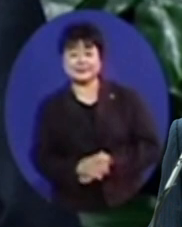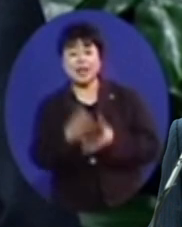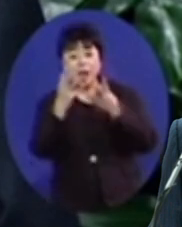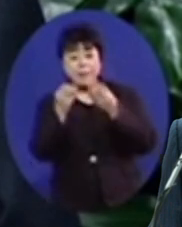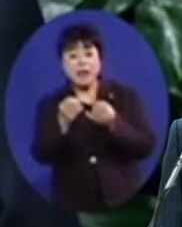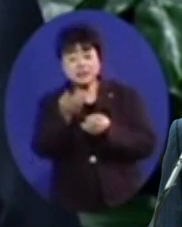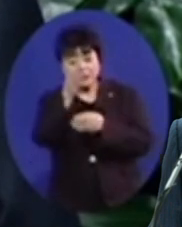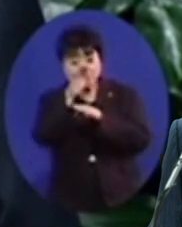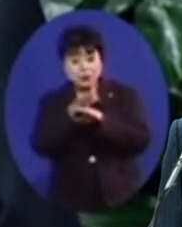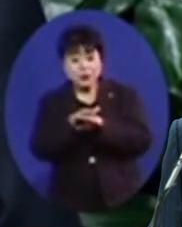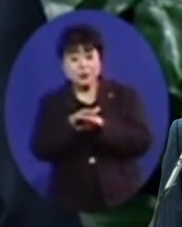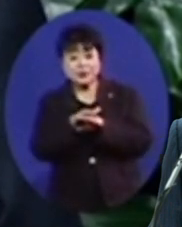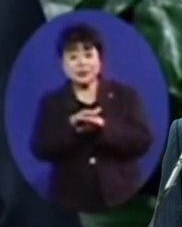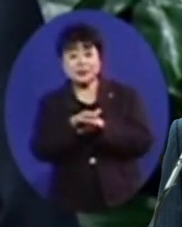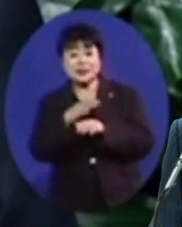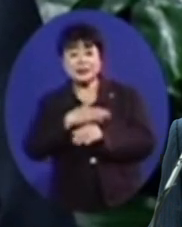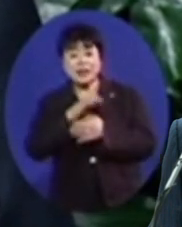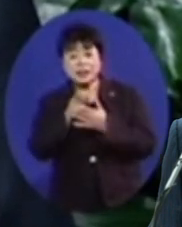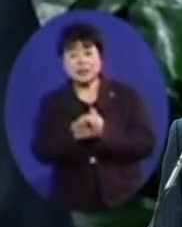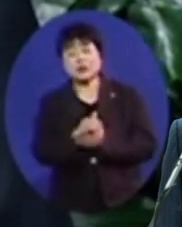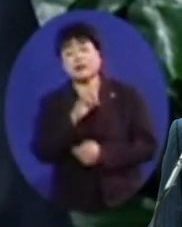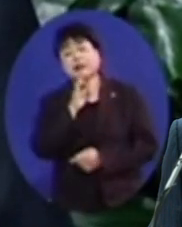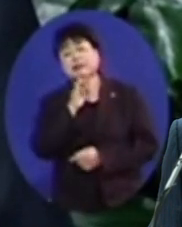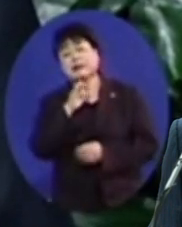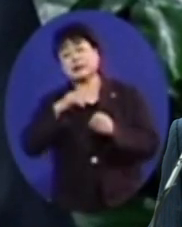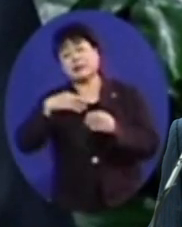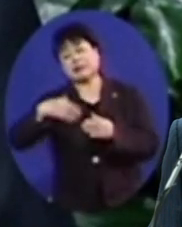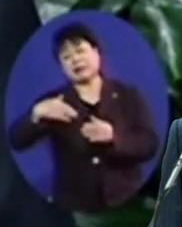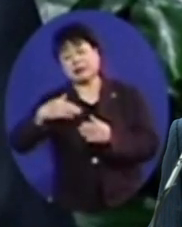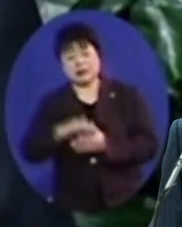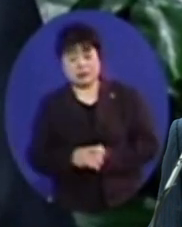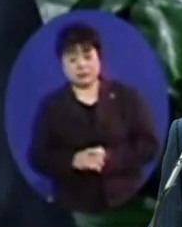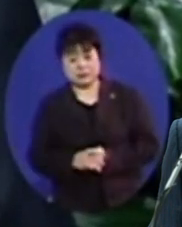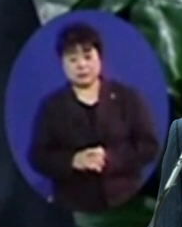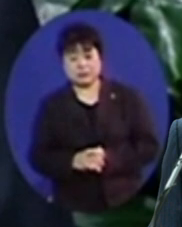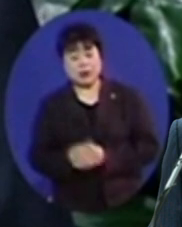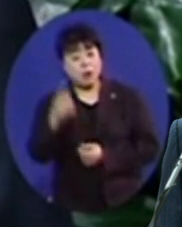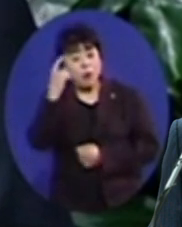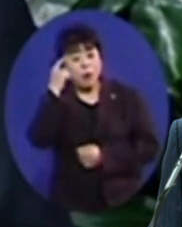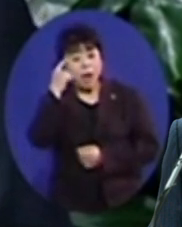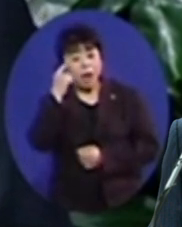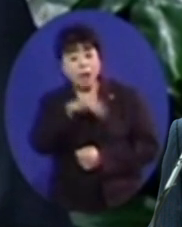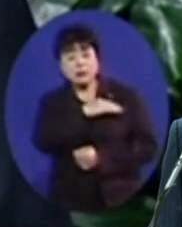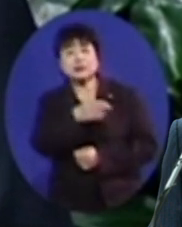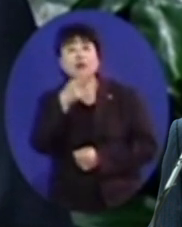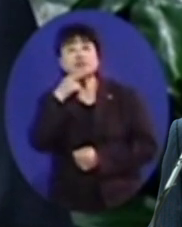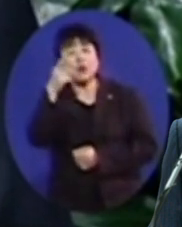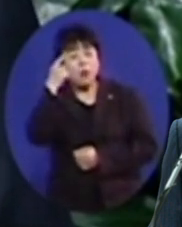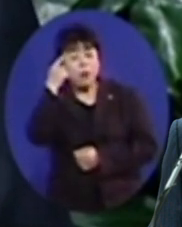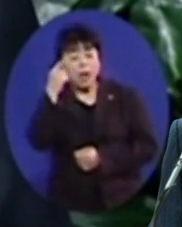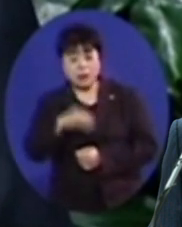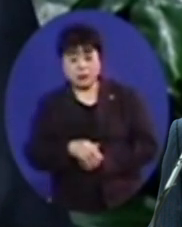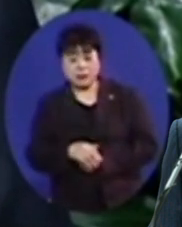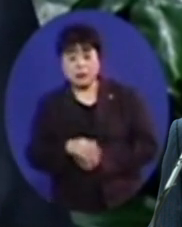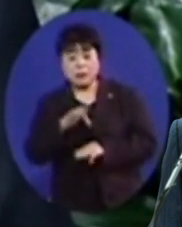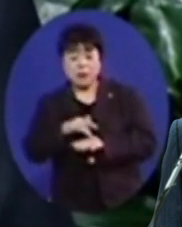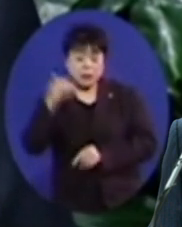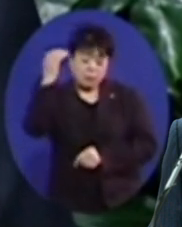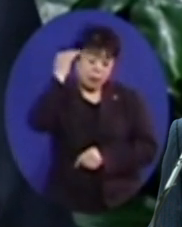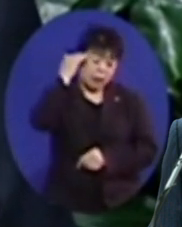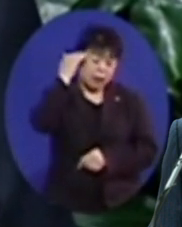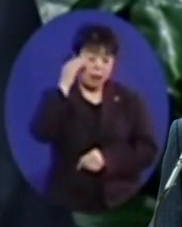많은 성도들이 왜 난 기도를 해도 응답이 안 옵니까? 나는 왜 능력이 없습니까? 왜 마귀가